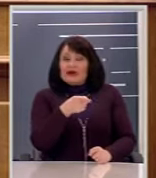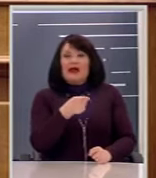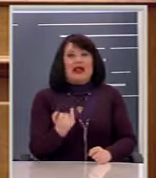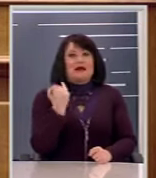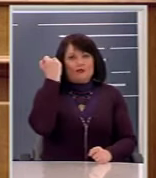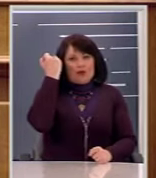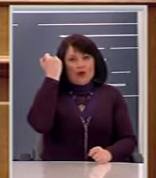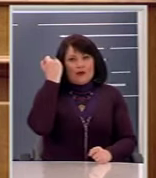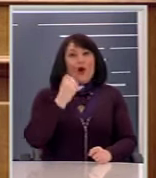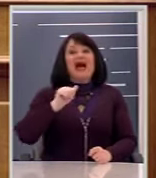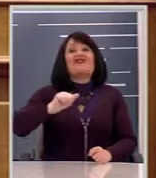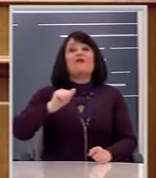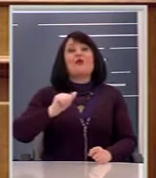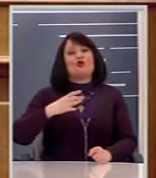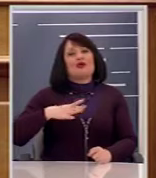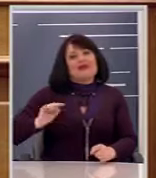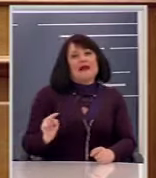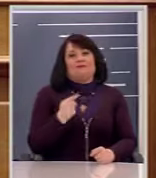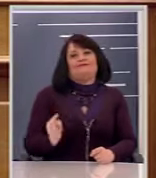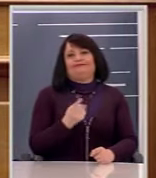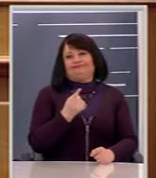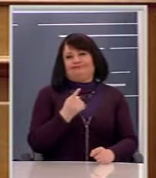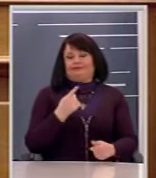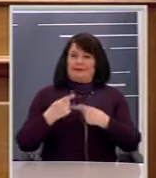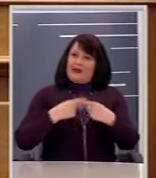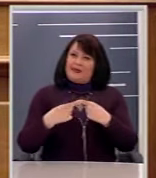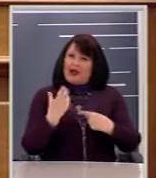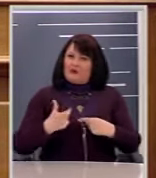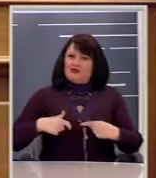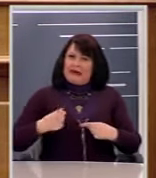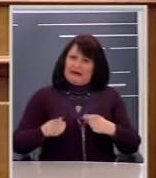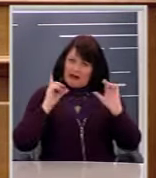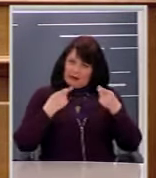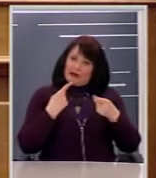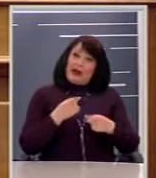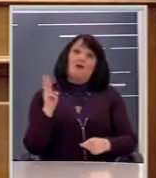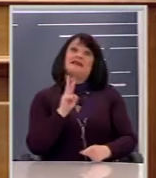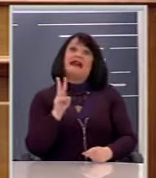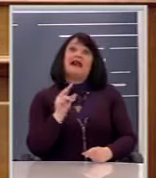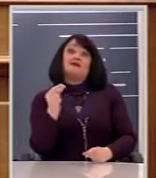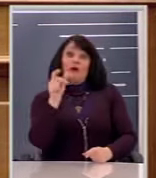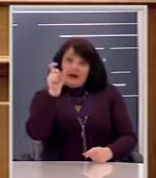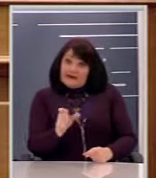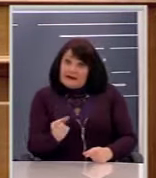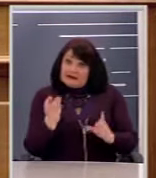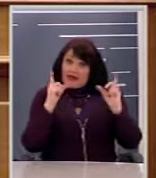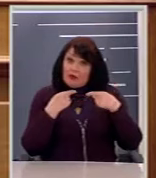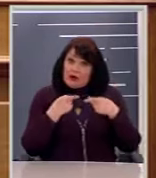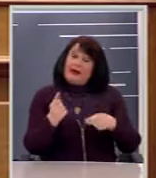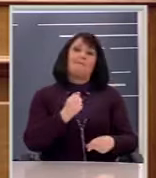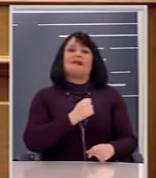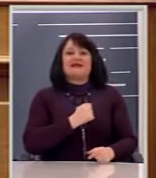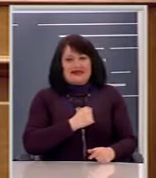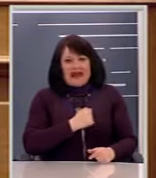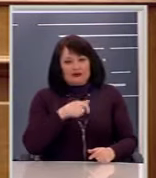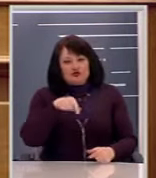Δημοκρατίας, κύριο Δημήτρη Αβραμόπουλο. Πολλά έμπειρα στελέχη της Νέας Δημοκρατίας, επιμένω ο κ. Ψυχάρης, βουλευτής της Νέας Δημοκρατίας, θεωρούν ότι με την